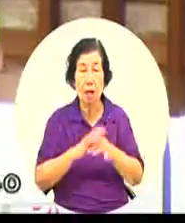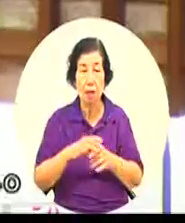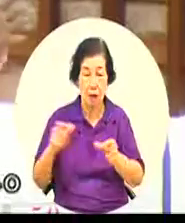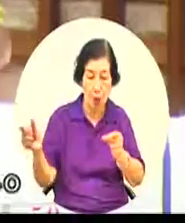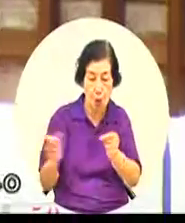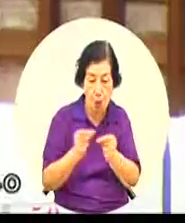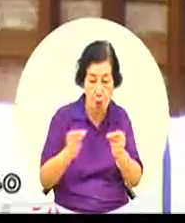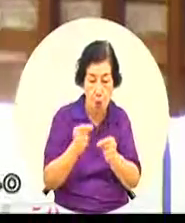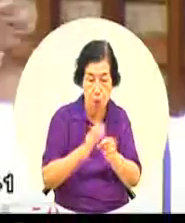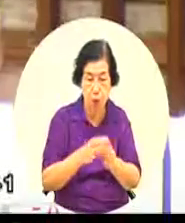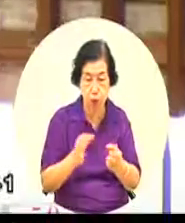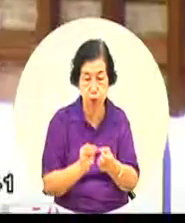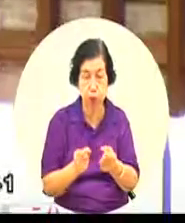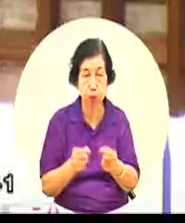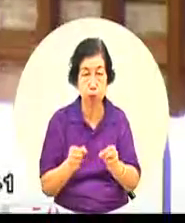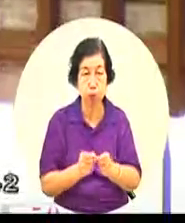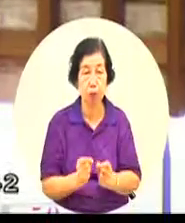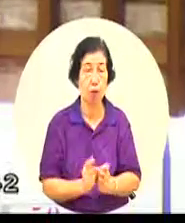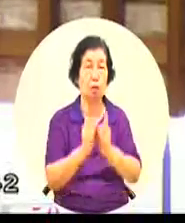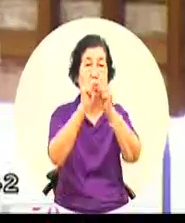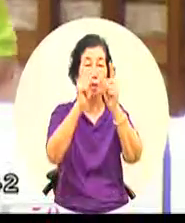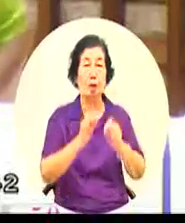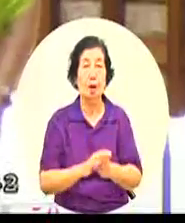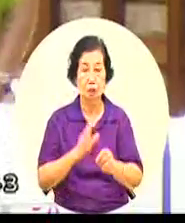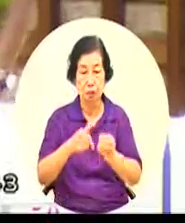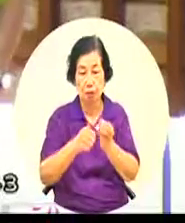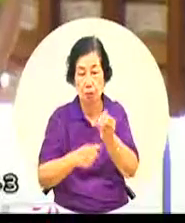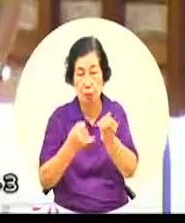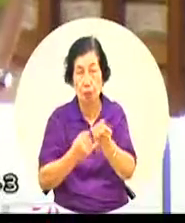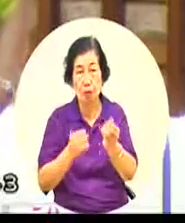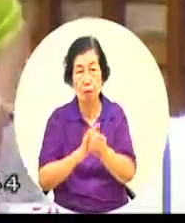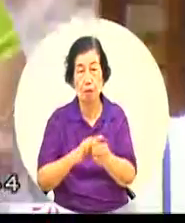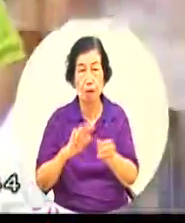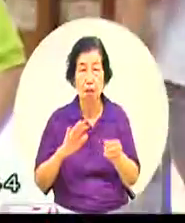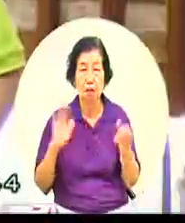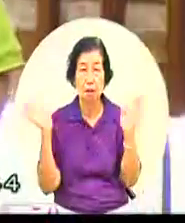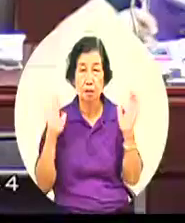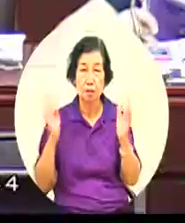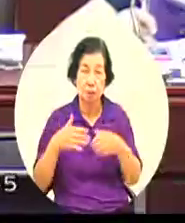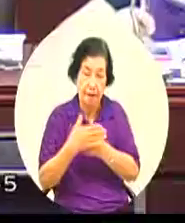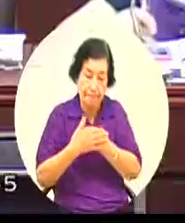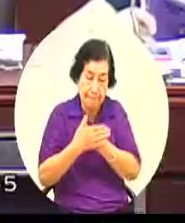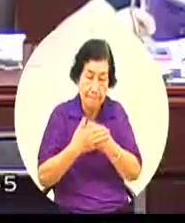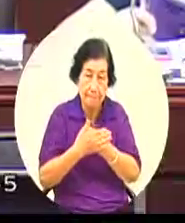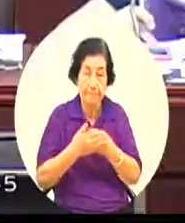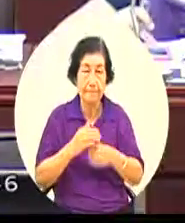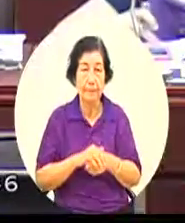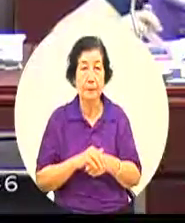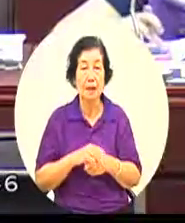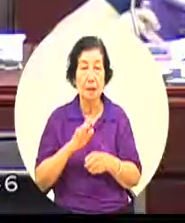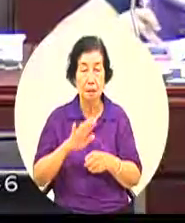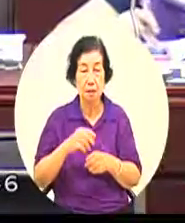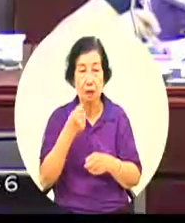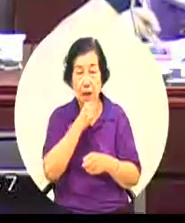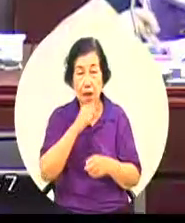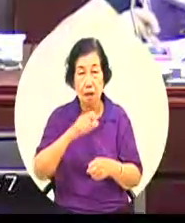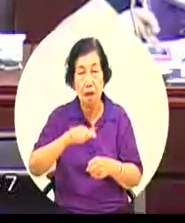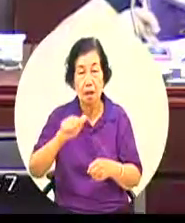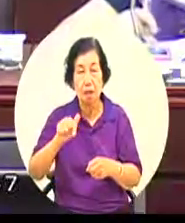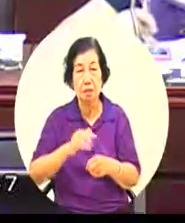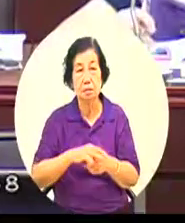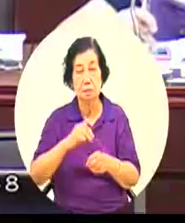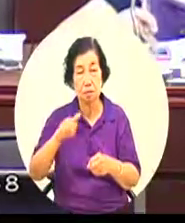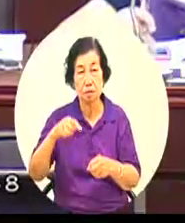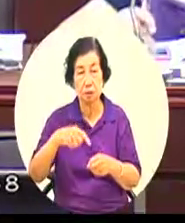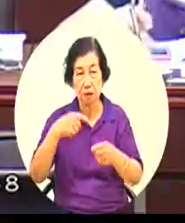因为现在好像少子化，大家拢听明白啊？ 对哦，就他们每个月收到的这个营养午餐费用来做调配。那我们因为每天都